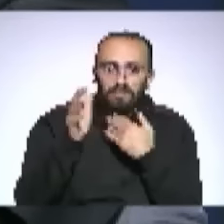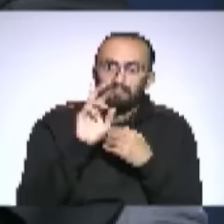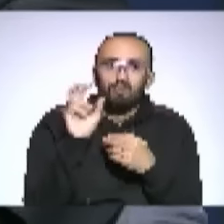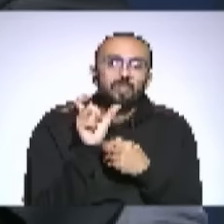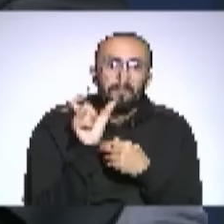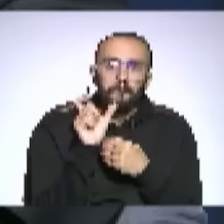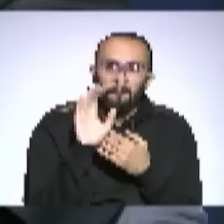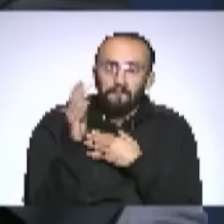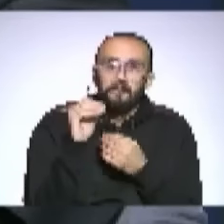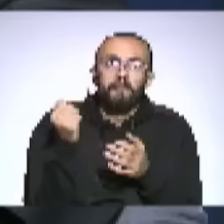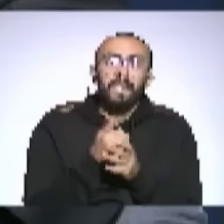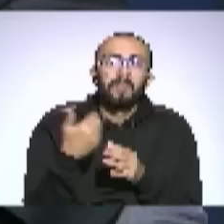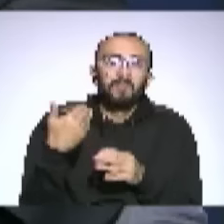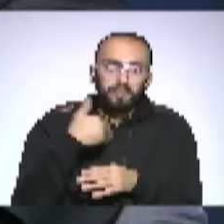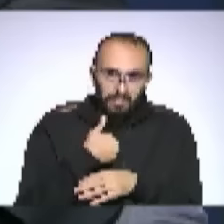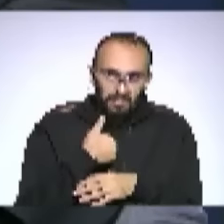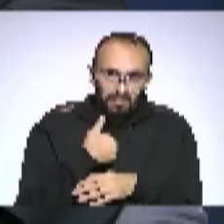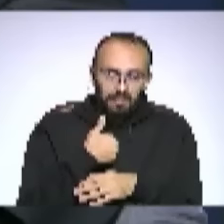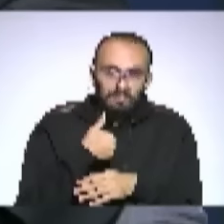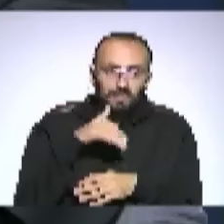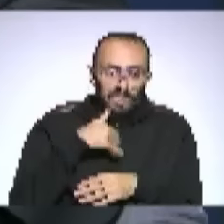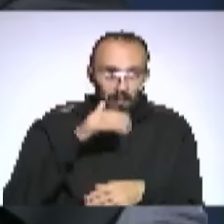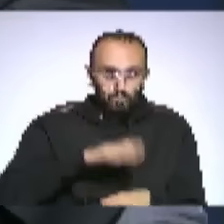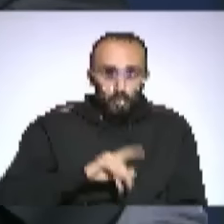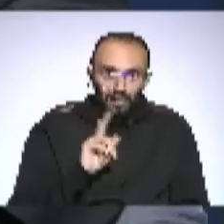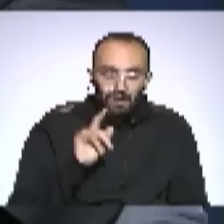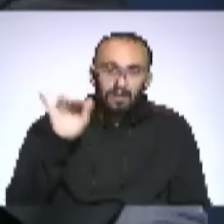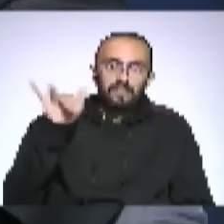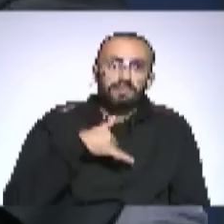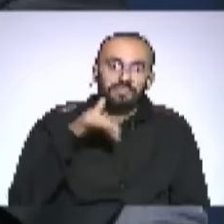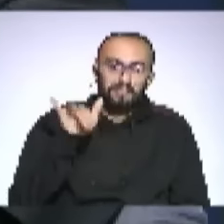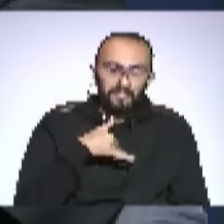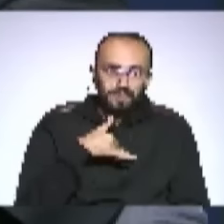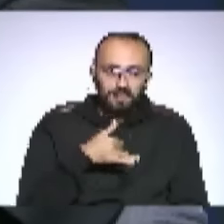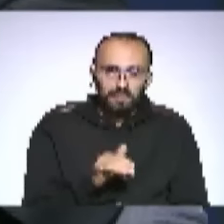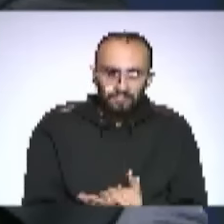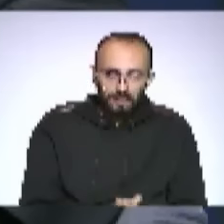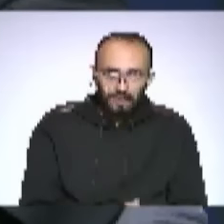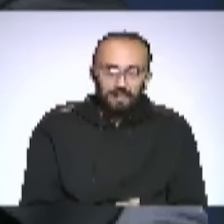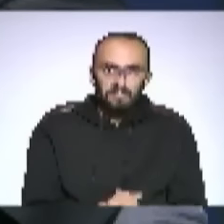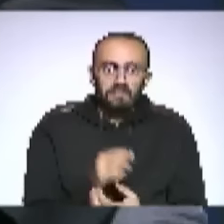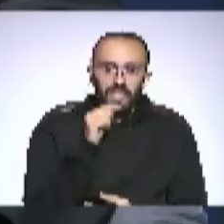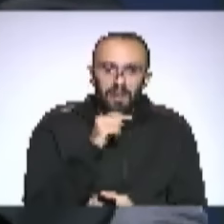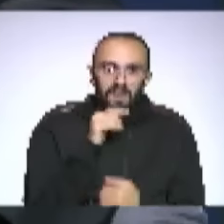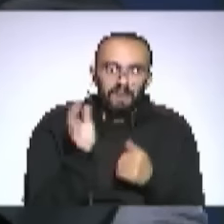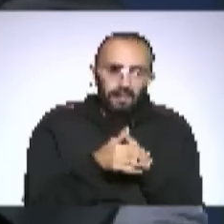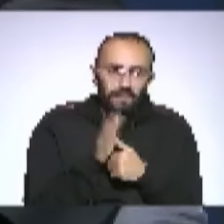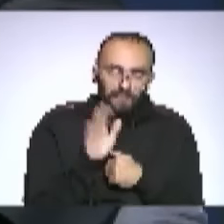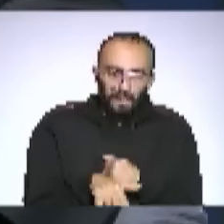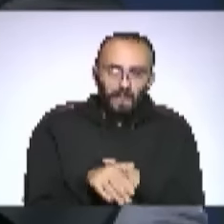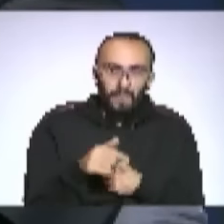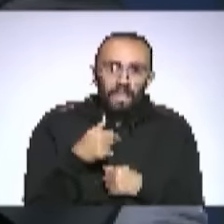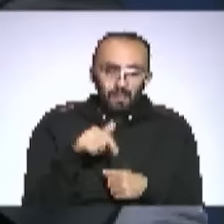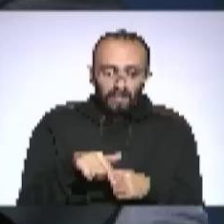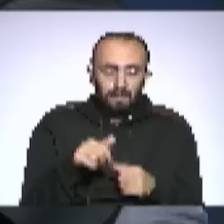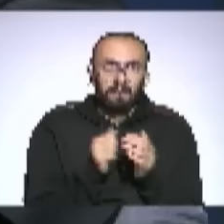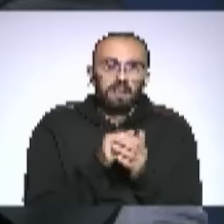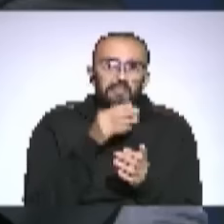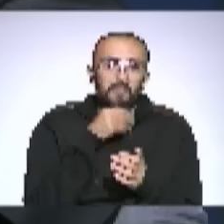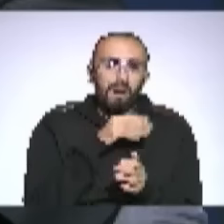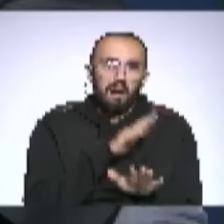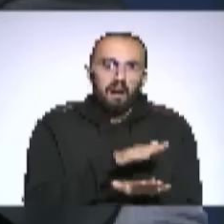انها بتيجي بيتي وتخش في الوقت اللي انا مش ببقى موجوده فيه امم انا دلوقتي في بيت والدي